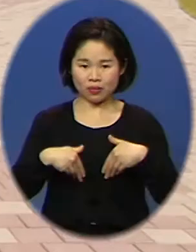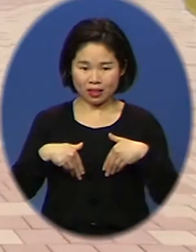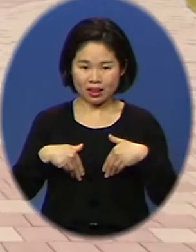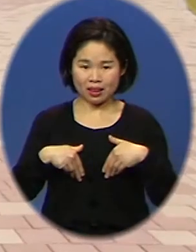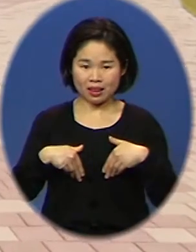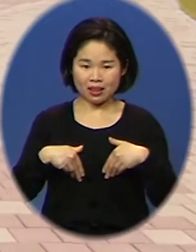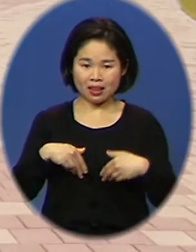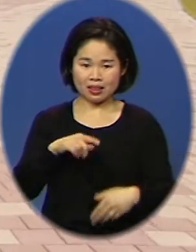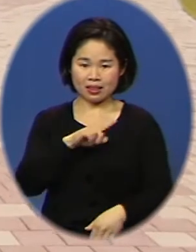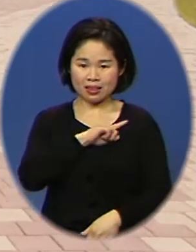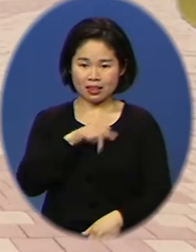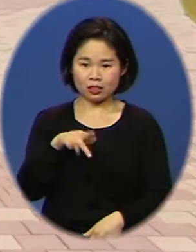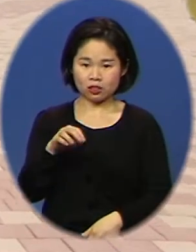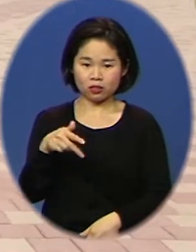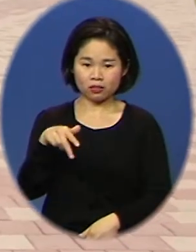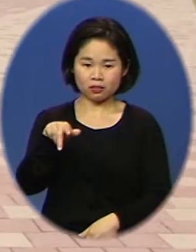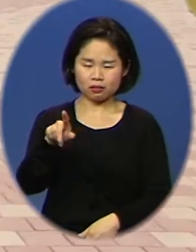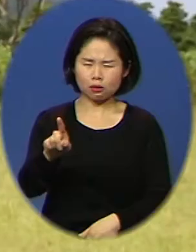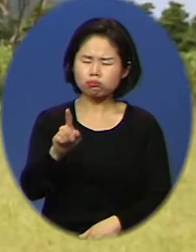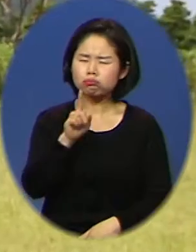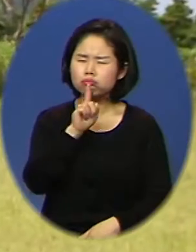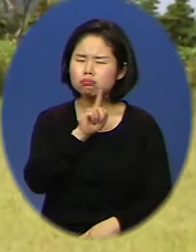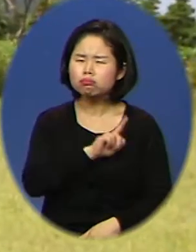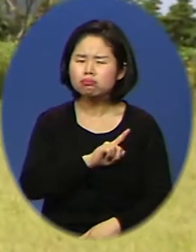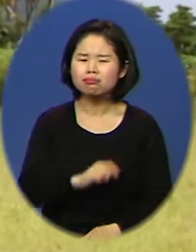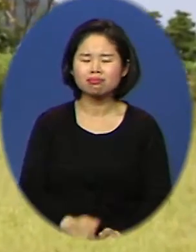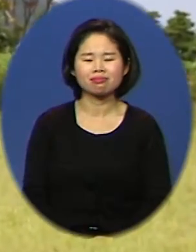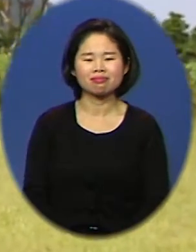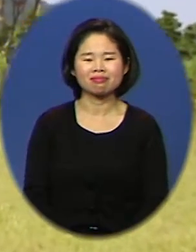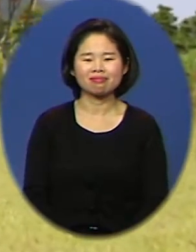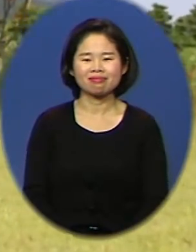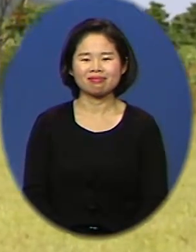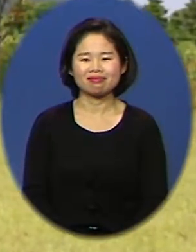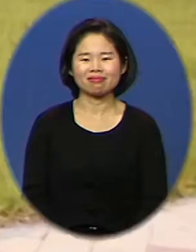제일의 정자. 예쁘지?